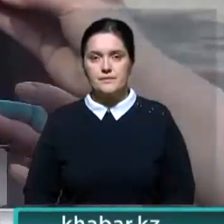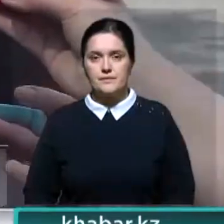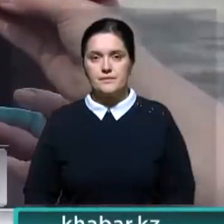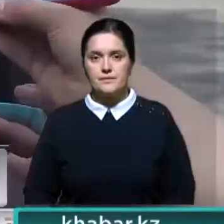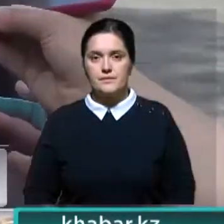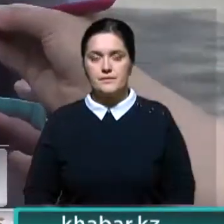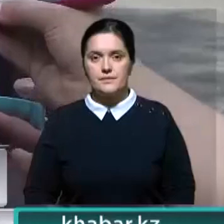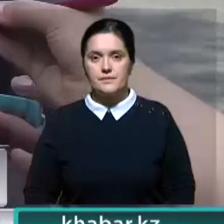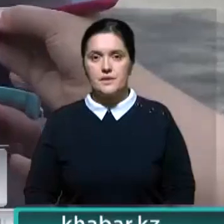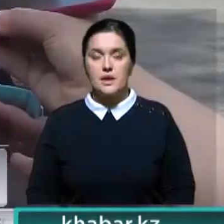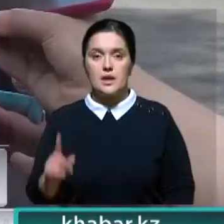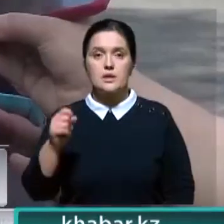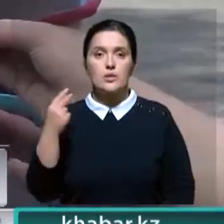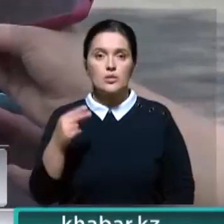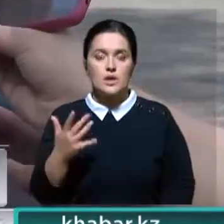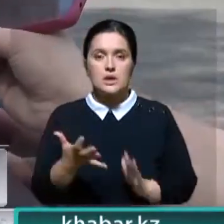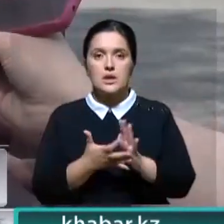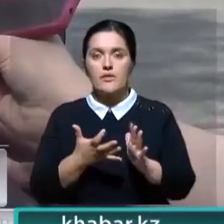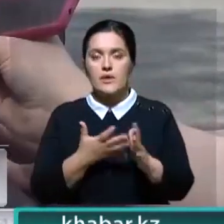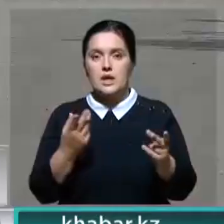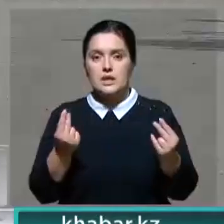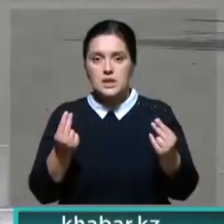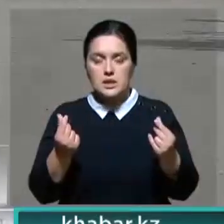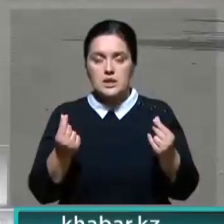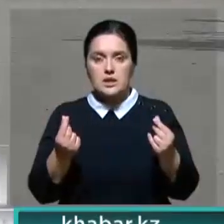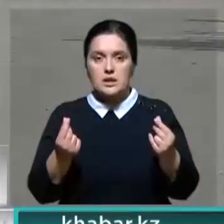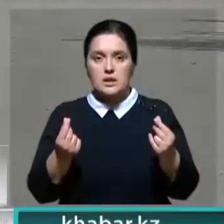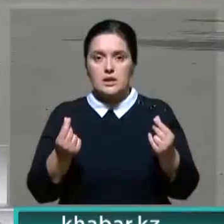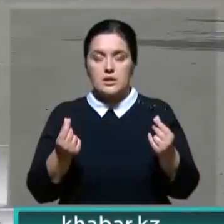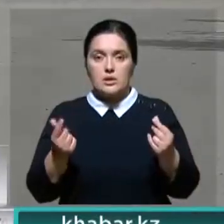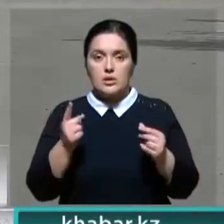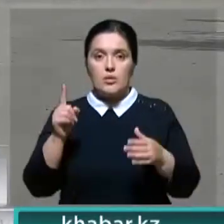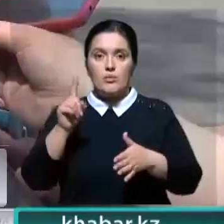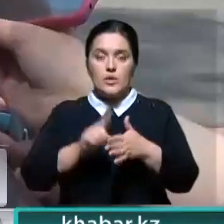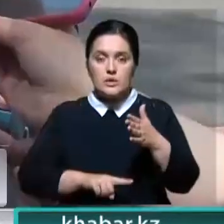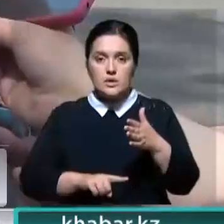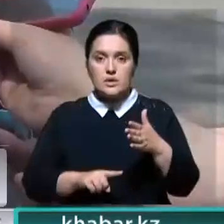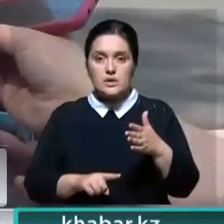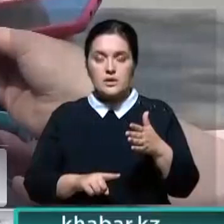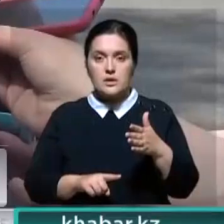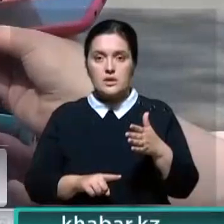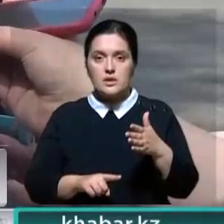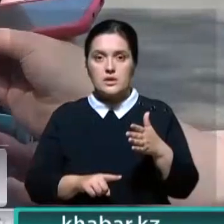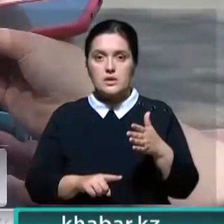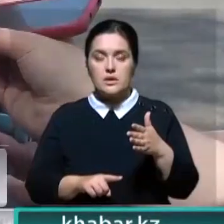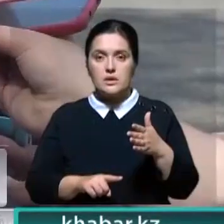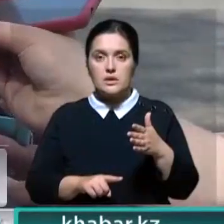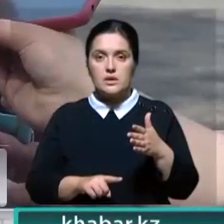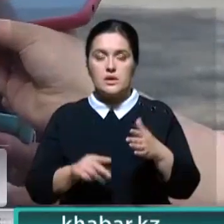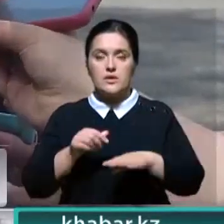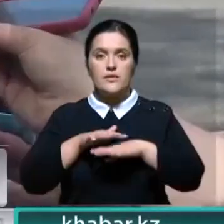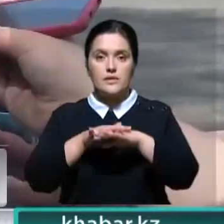подрядчикам из-за удорожания сейчас не хватает денег, они не укладываются в ту смету. Для того, чтобы убедиться, что действительно нужно выделение дополнительных денег,